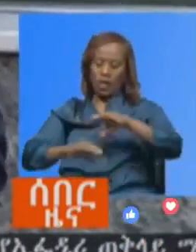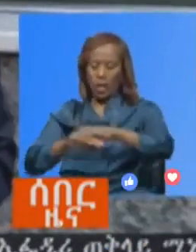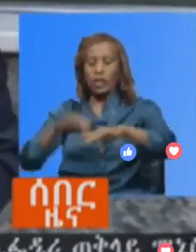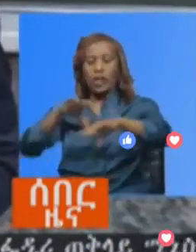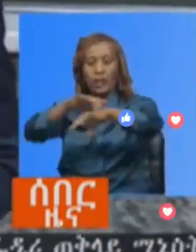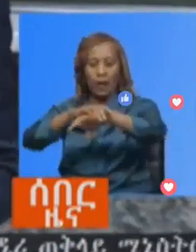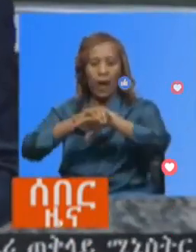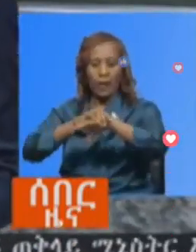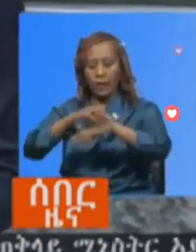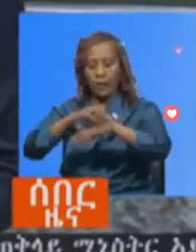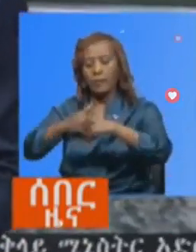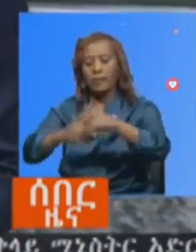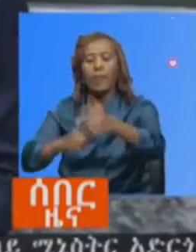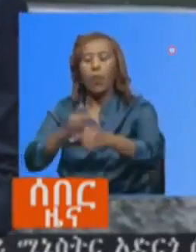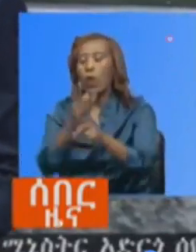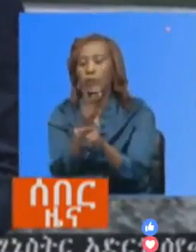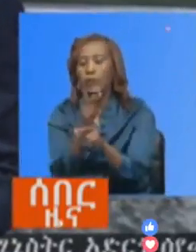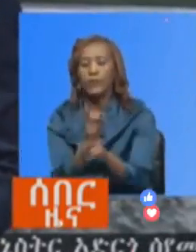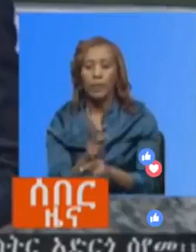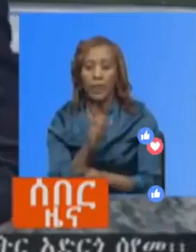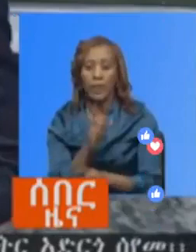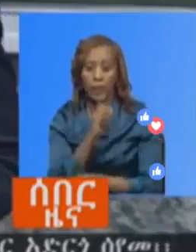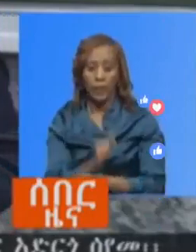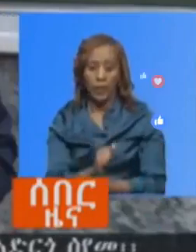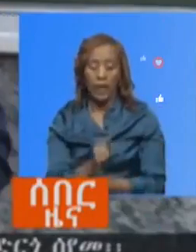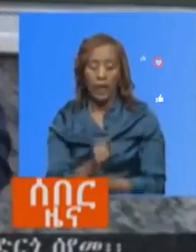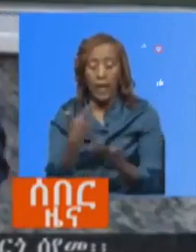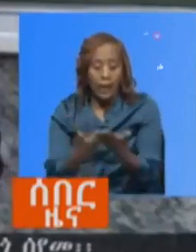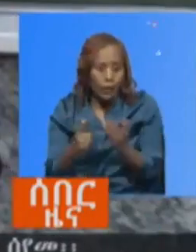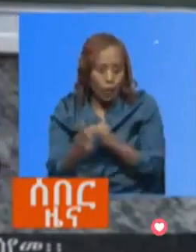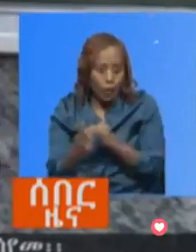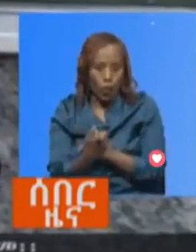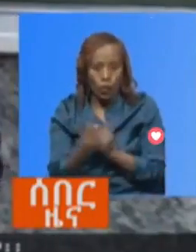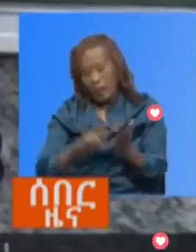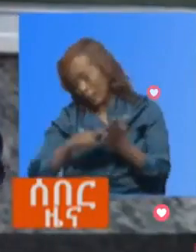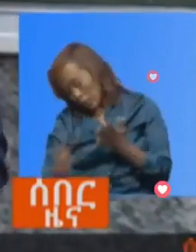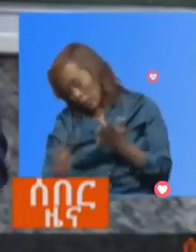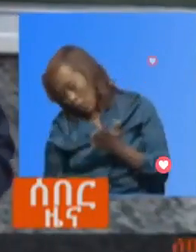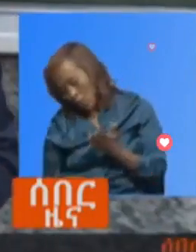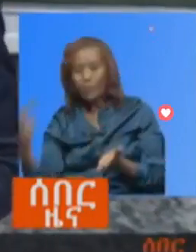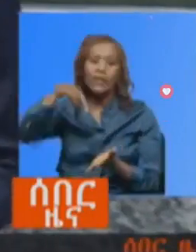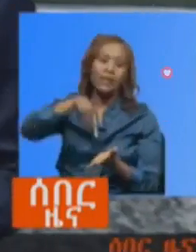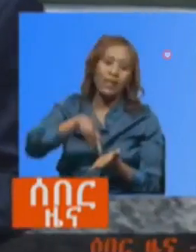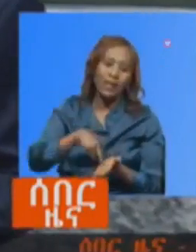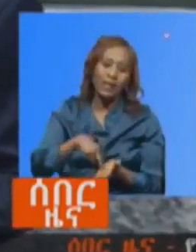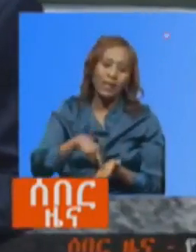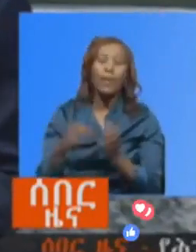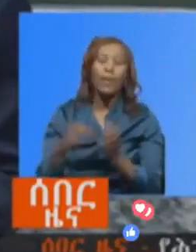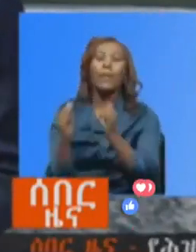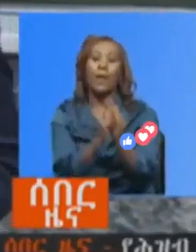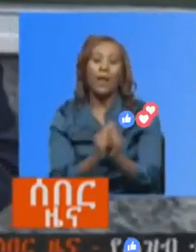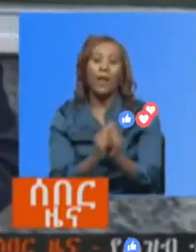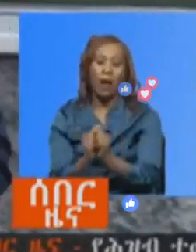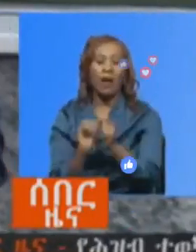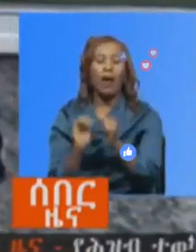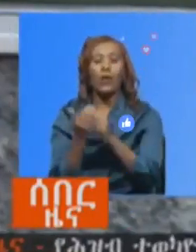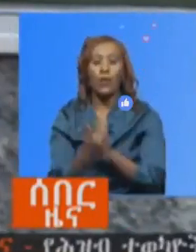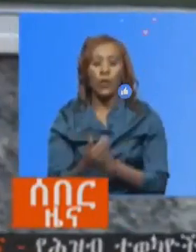ተያይዘን መጓዝ ይጠበቅብናል። ይህ ሲሆን ስንወድቅም ስንነሳም በጋራ